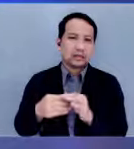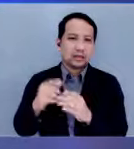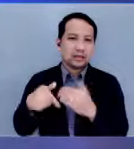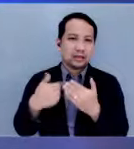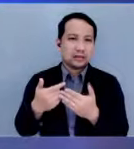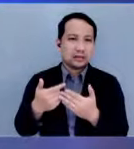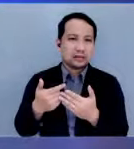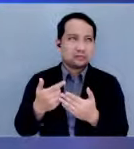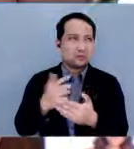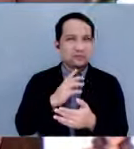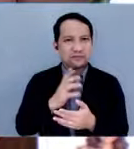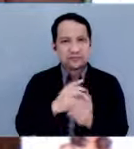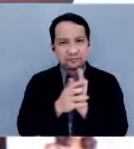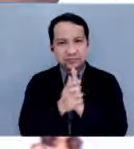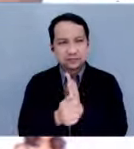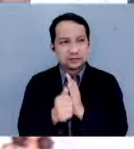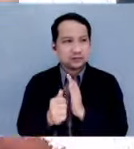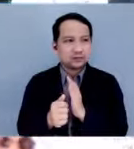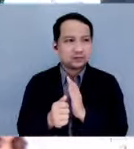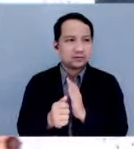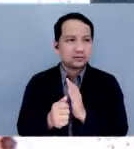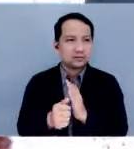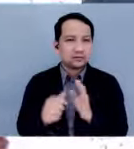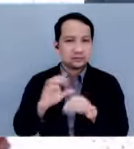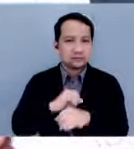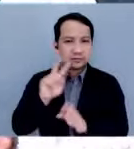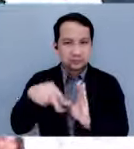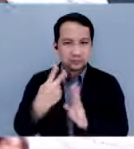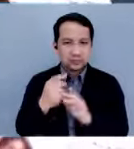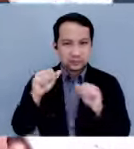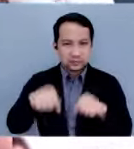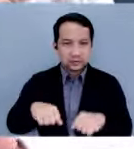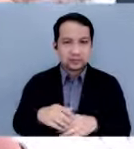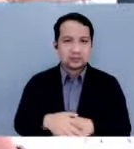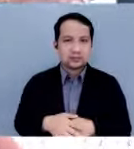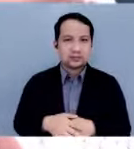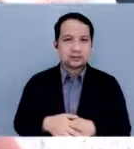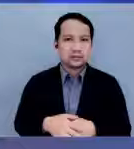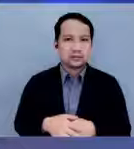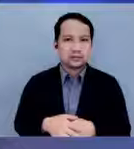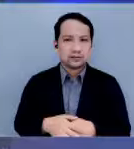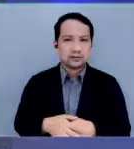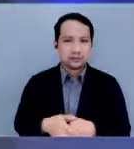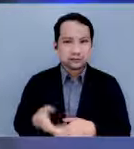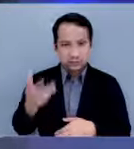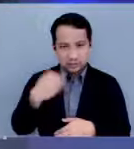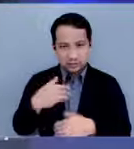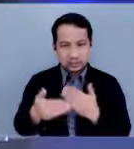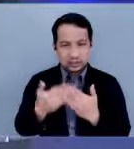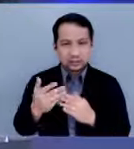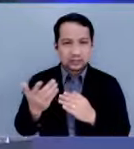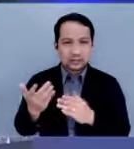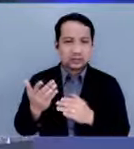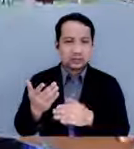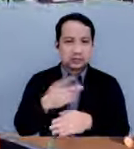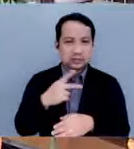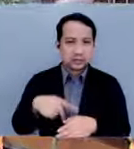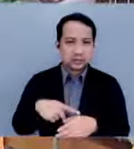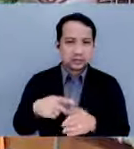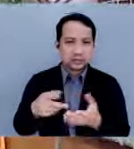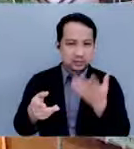nasanay naman na po kung gumawa. Ito po, kaya ko na siyang tapusin ng 2 hours. Wow! Ang linis ng gawa, yes. Princess. Magkano yung ganito,